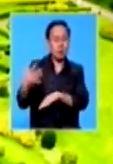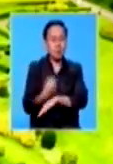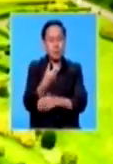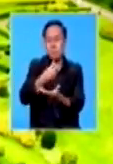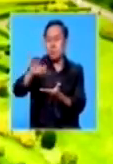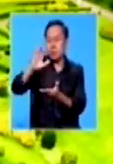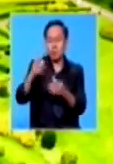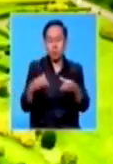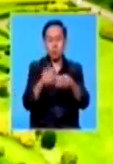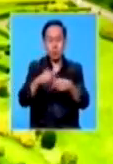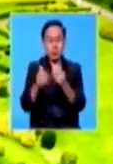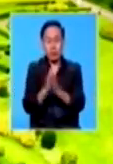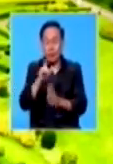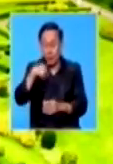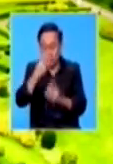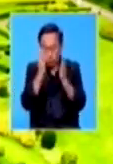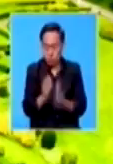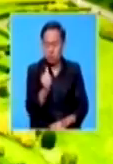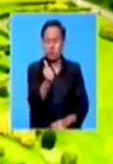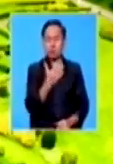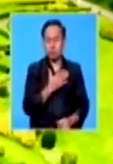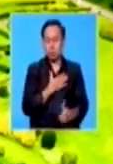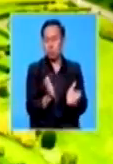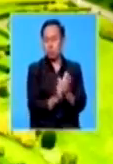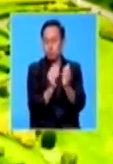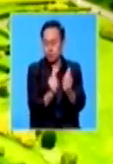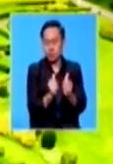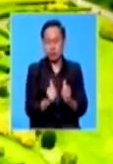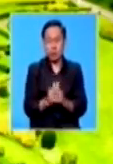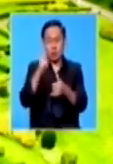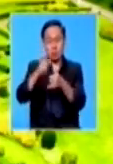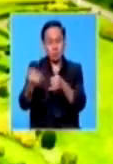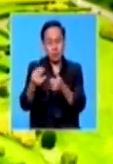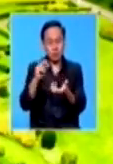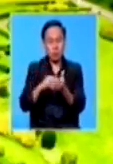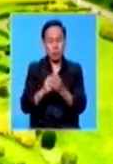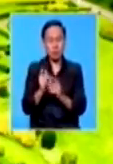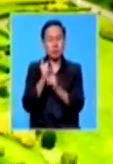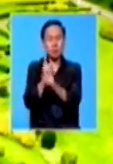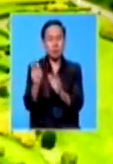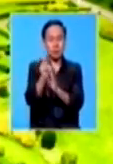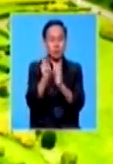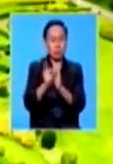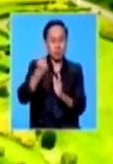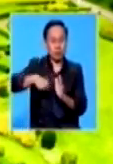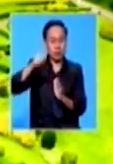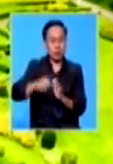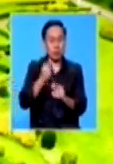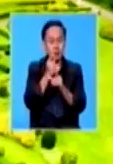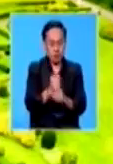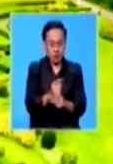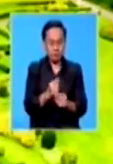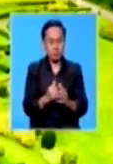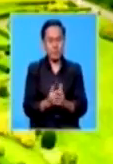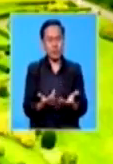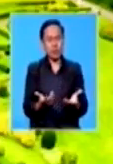ๆนะครับของใครถ้าเขาทำดีผมไม่เคยไปยุ่งเขาเลยนะถ้าไม่ดีก็ยุติธรรมเข้าไปจัดการดำเนินการก็แค่นั้นเองถ้าไม่เข้ามากระบวน